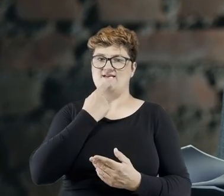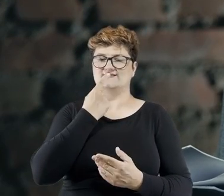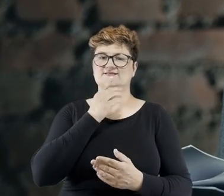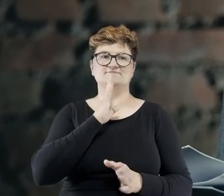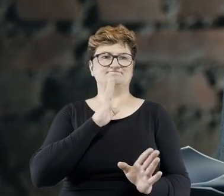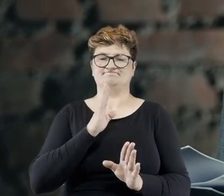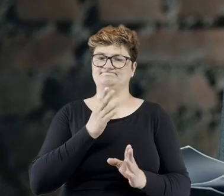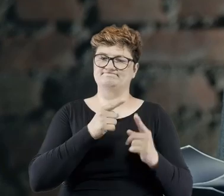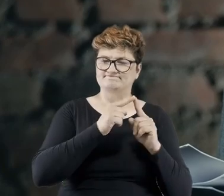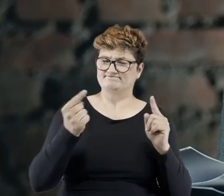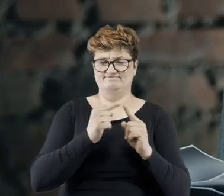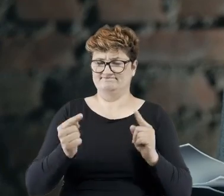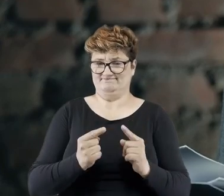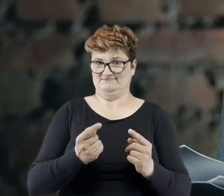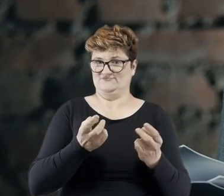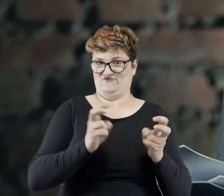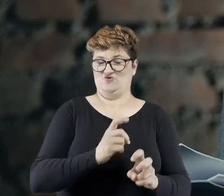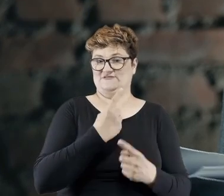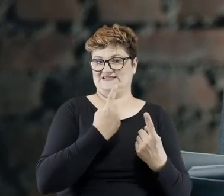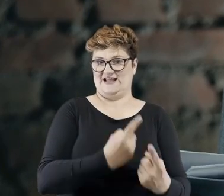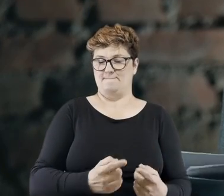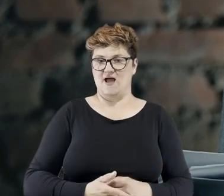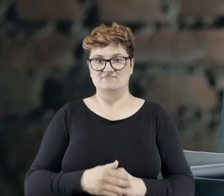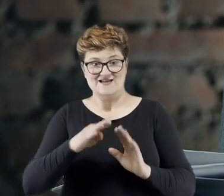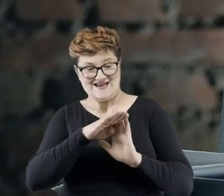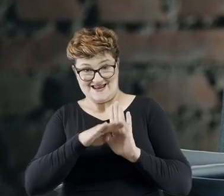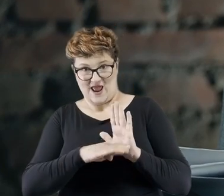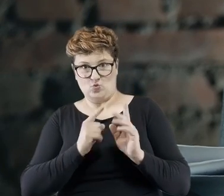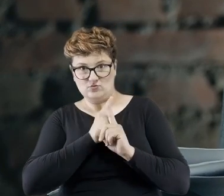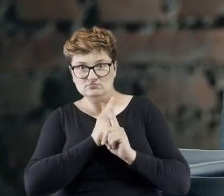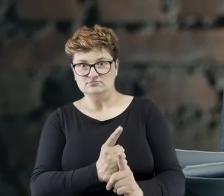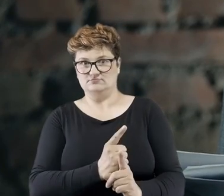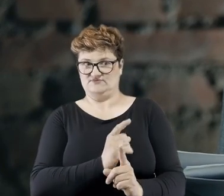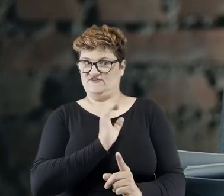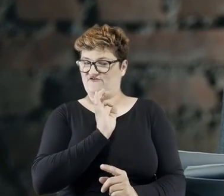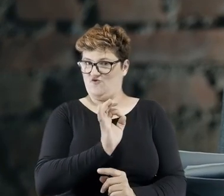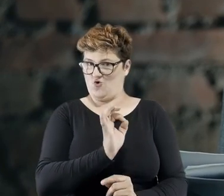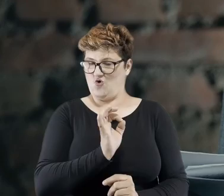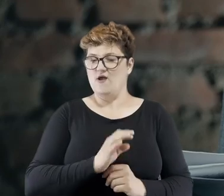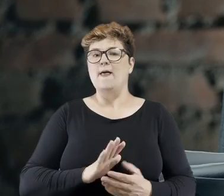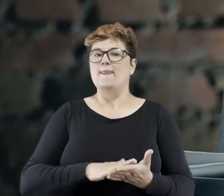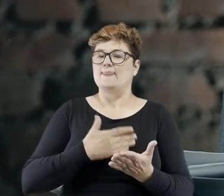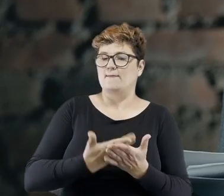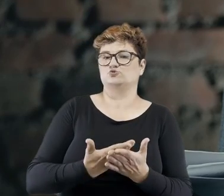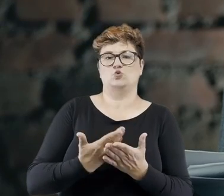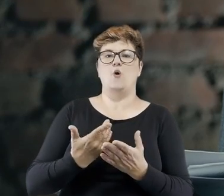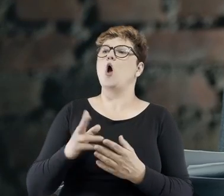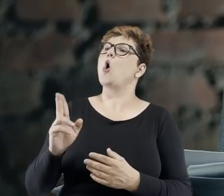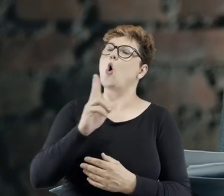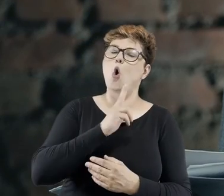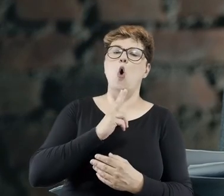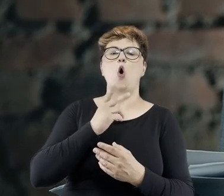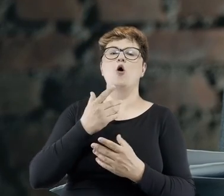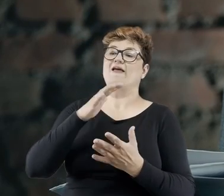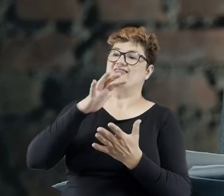sama stworzyła pod wieloma względami. Ona pilnuje reguł tego polskiego języka, na przykład robi awantury o